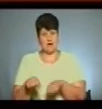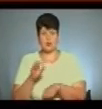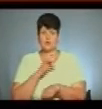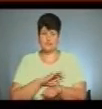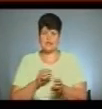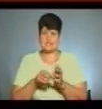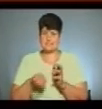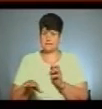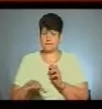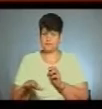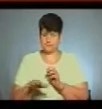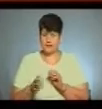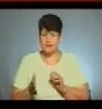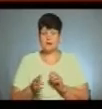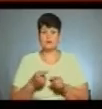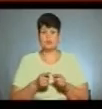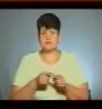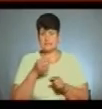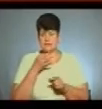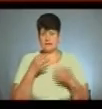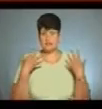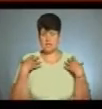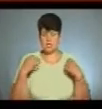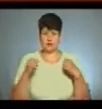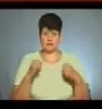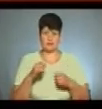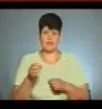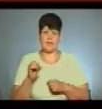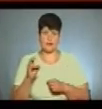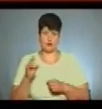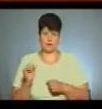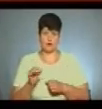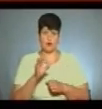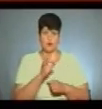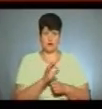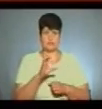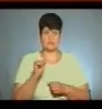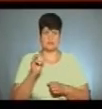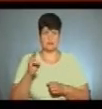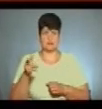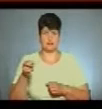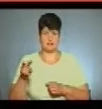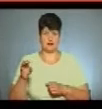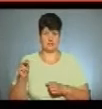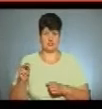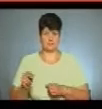земельною ділянкою, повідомив начальник управління екології Тернопільської облдержадміністрації Орест Сінгалевич.